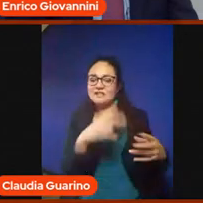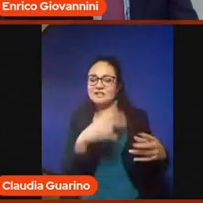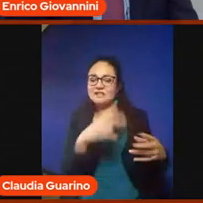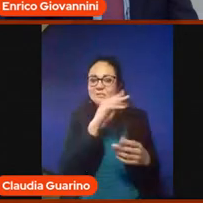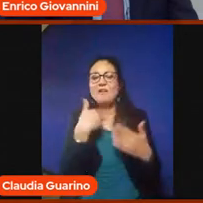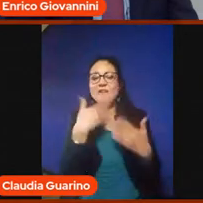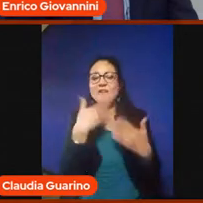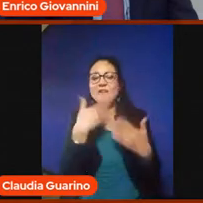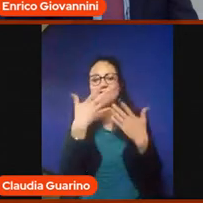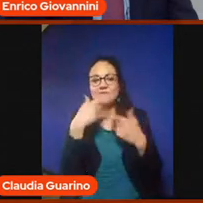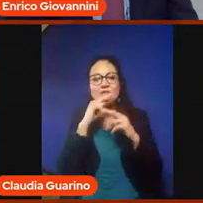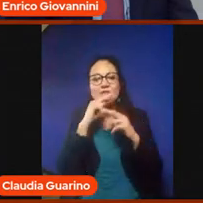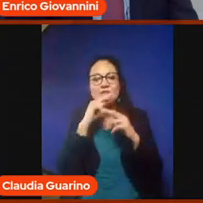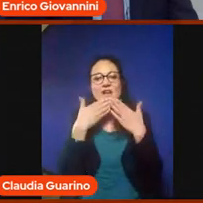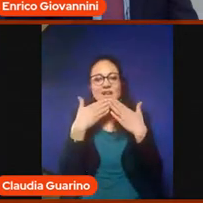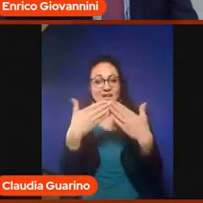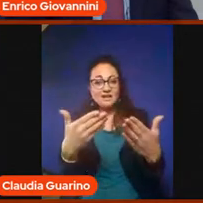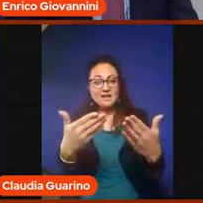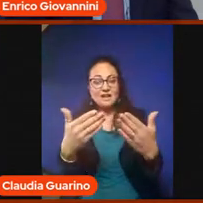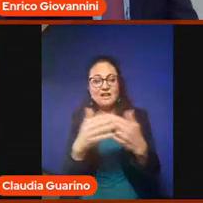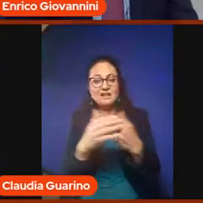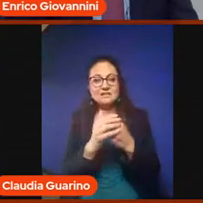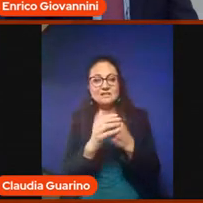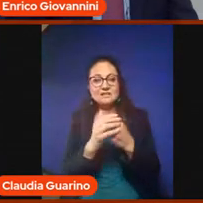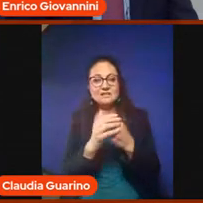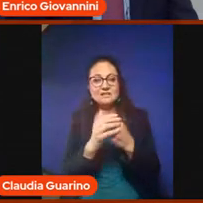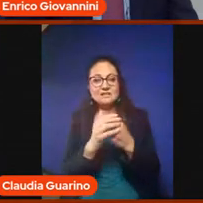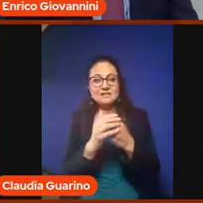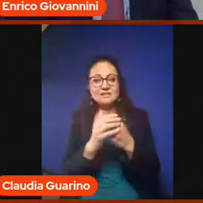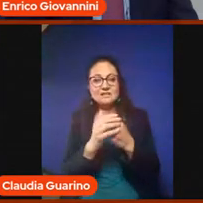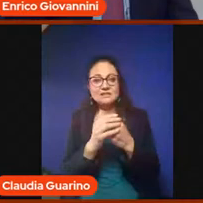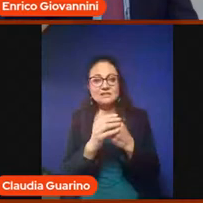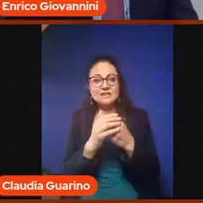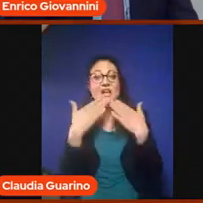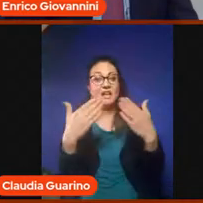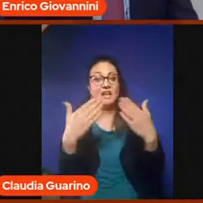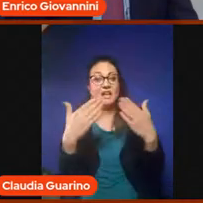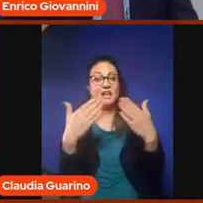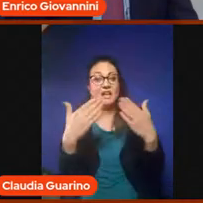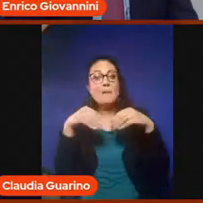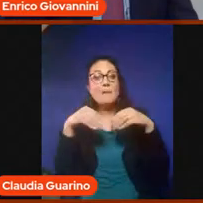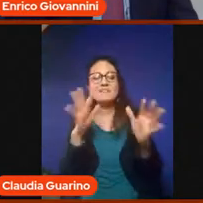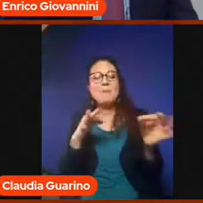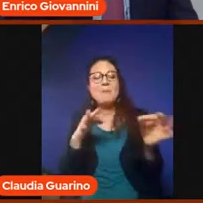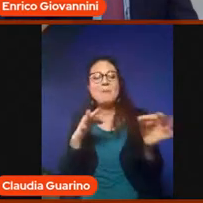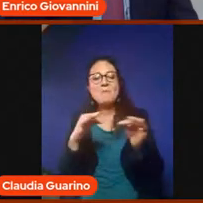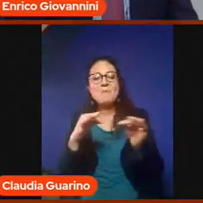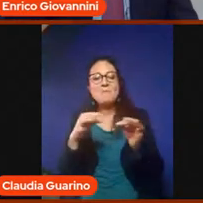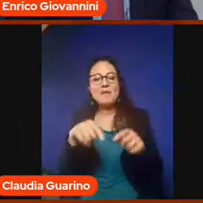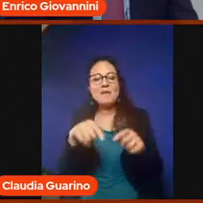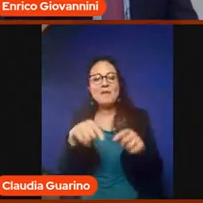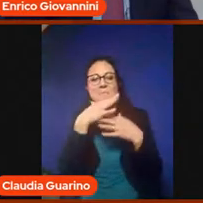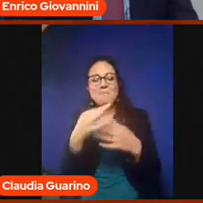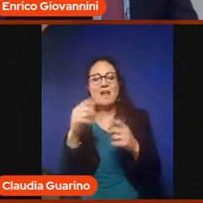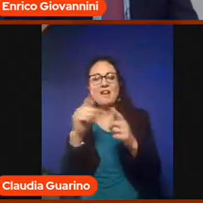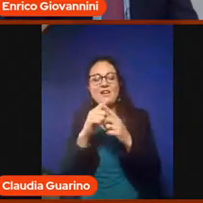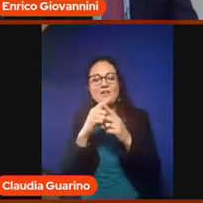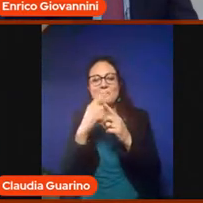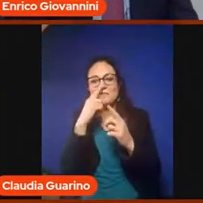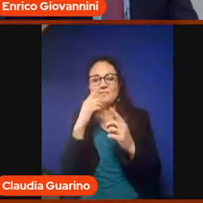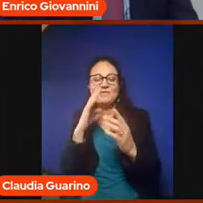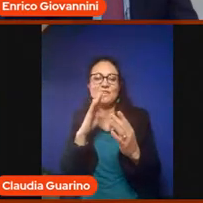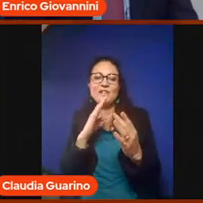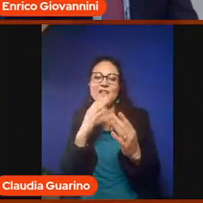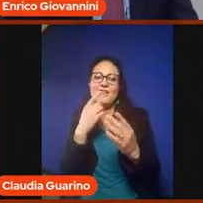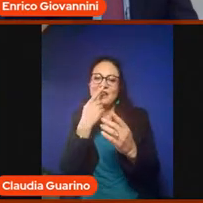È un momento sempre bello quello in cui si fa una riflessione profonda su quello che si sta vivendo in maniera anche molto,